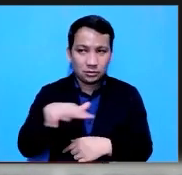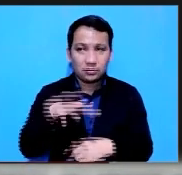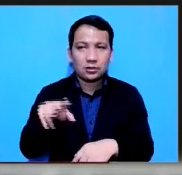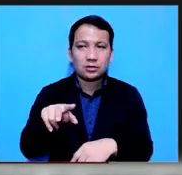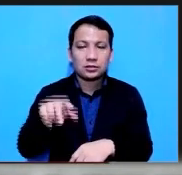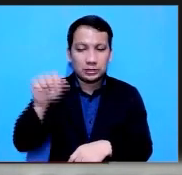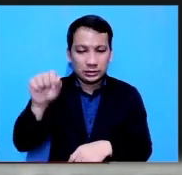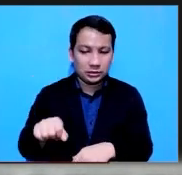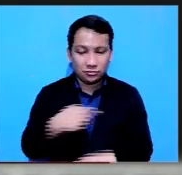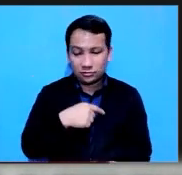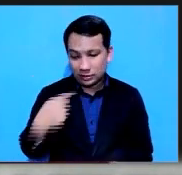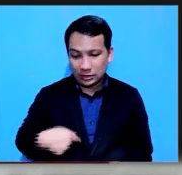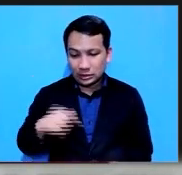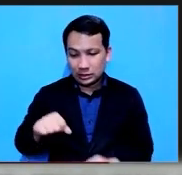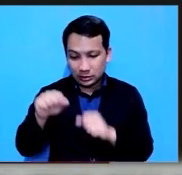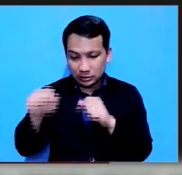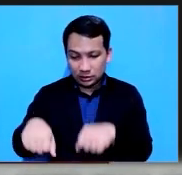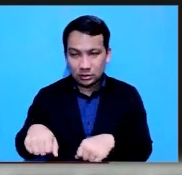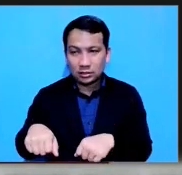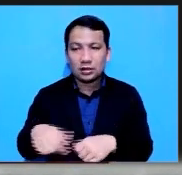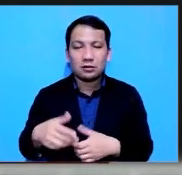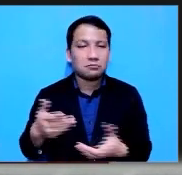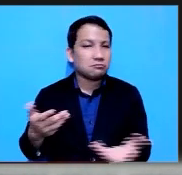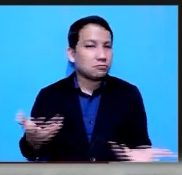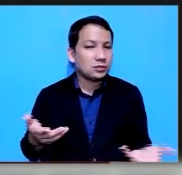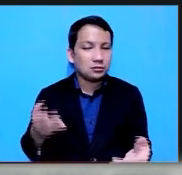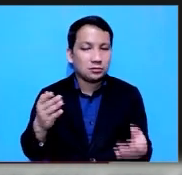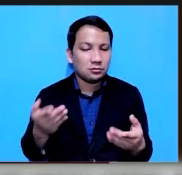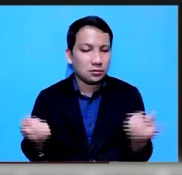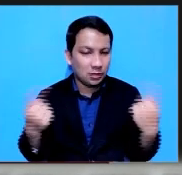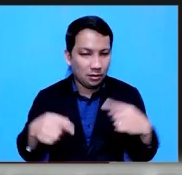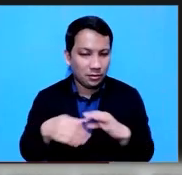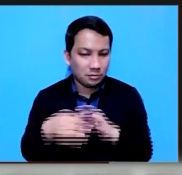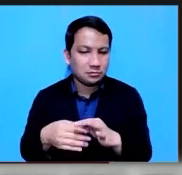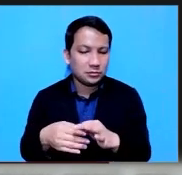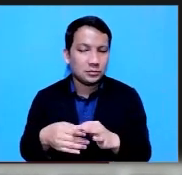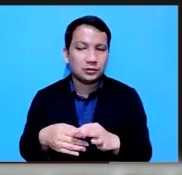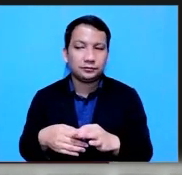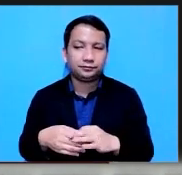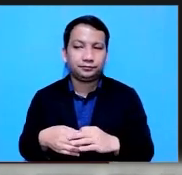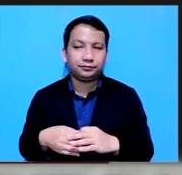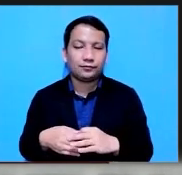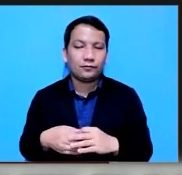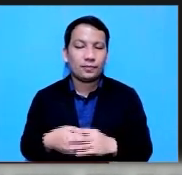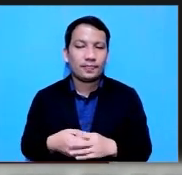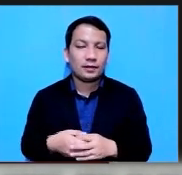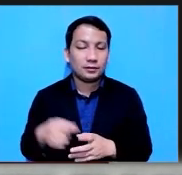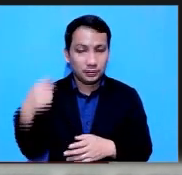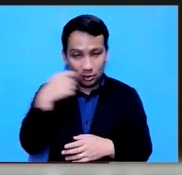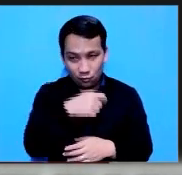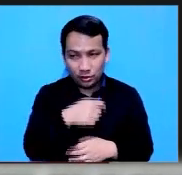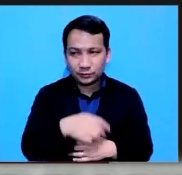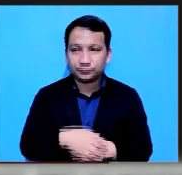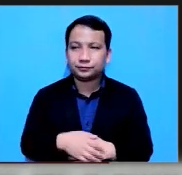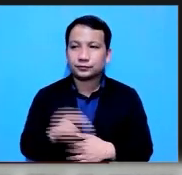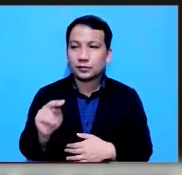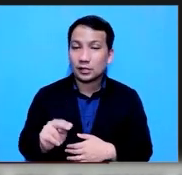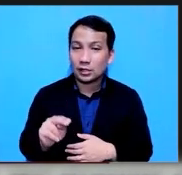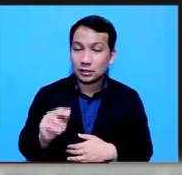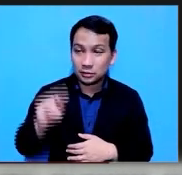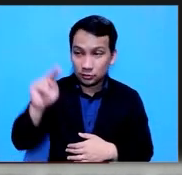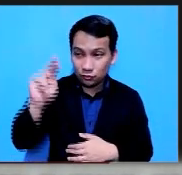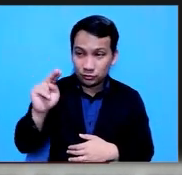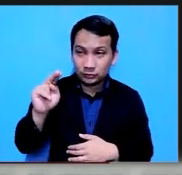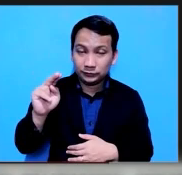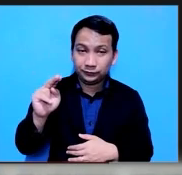Sea, sa gitna ng mga pangyayari, sa Taiwan, sa North Korea, lahat ito mga